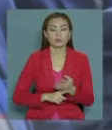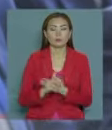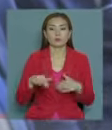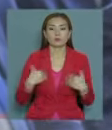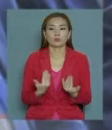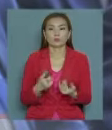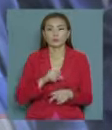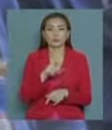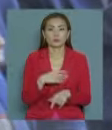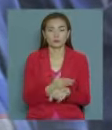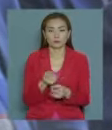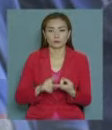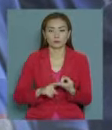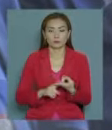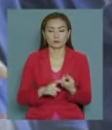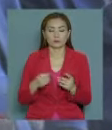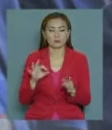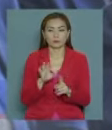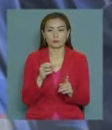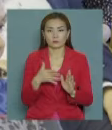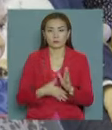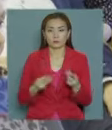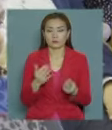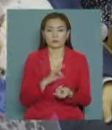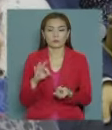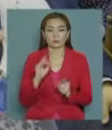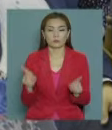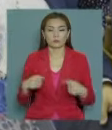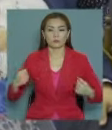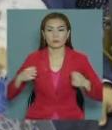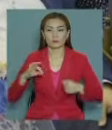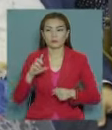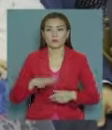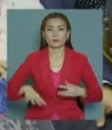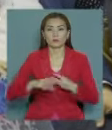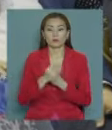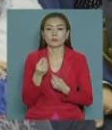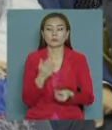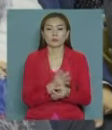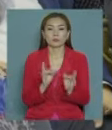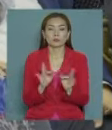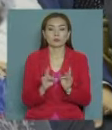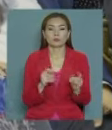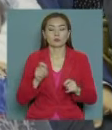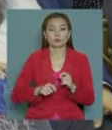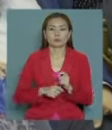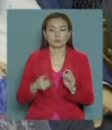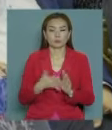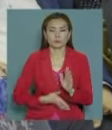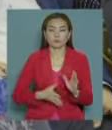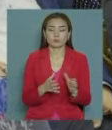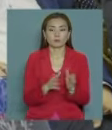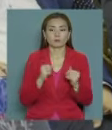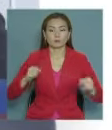совета задали вопросы, связанные с целевым расходованием бюджетных средств, уточненных развитием спорта области. Кроме того, рассказали о контроле за расходами на